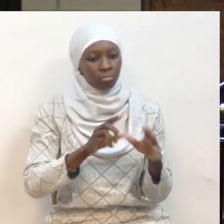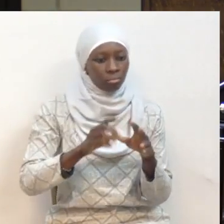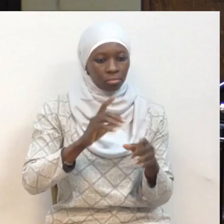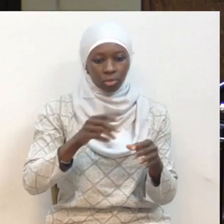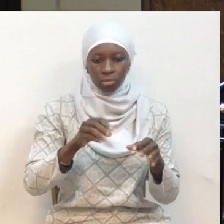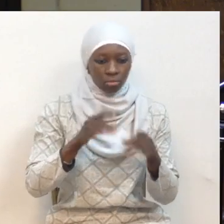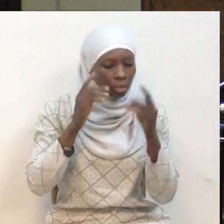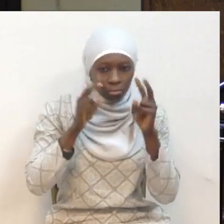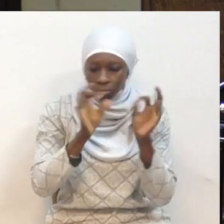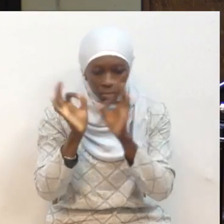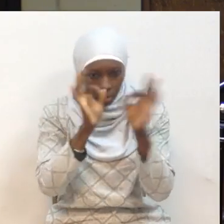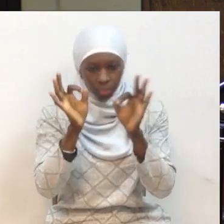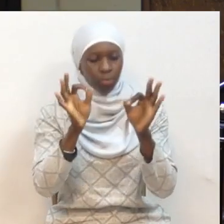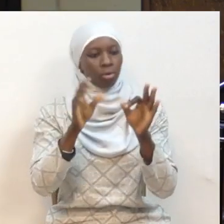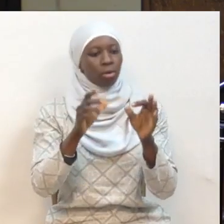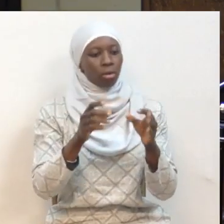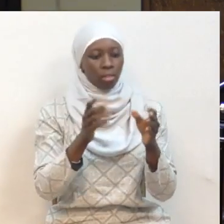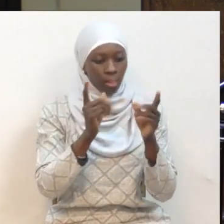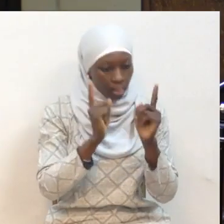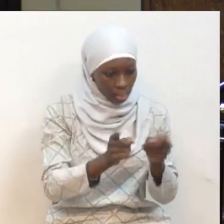فَعْفُ عَنْهُمْ. Forgive them.